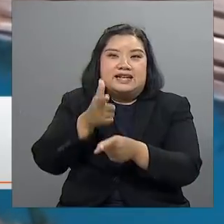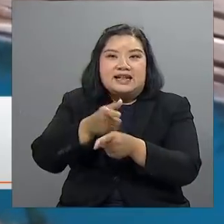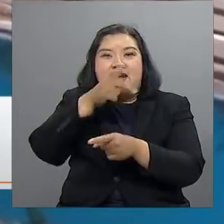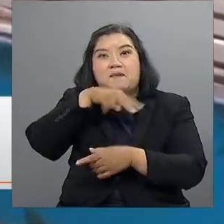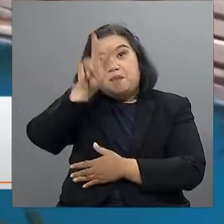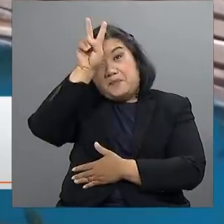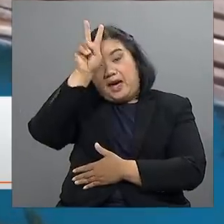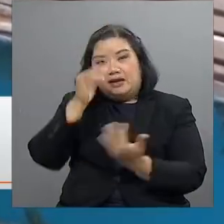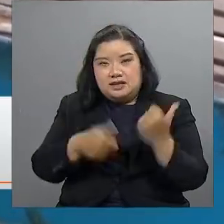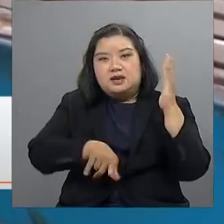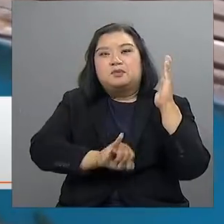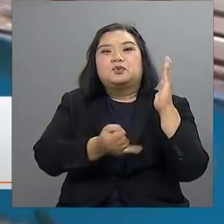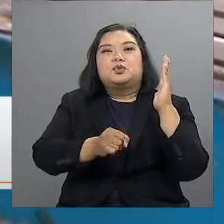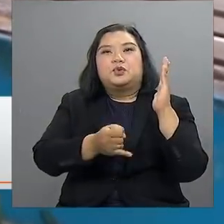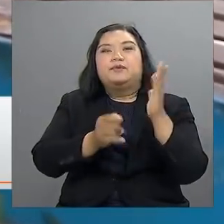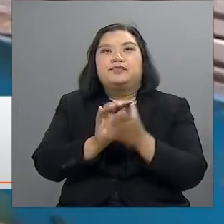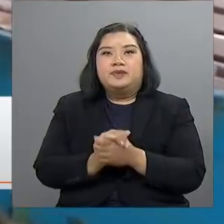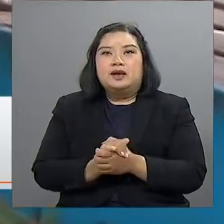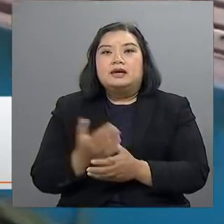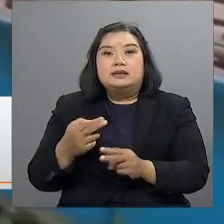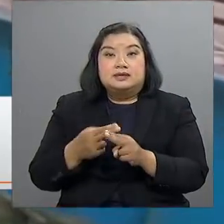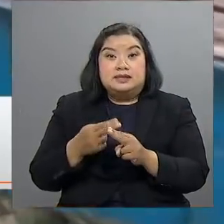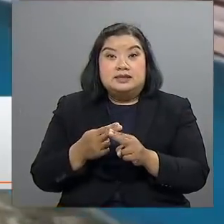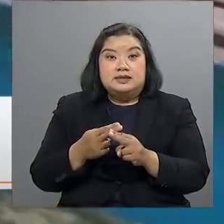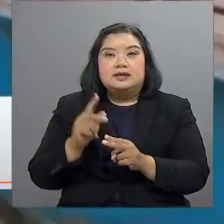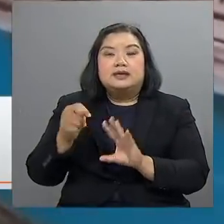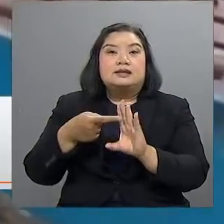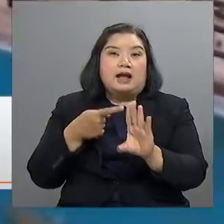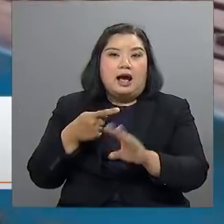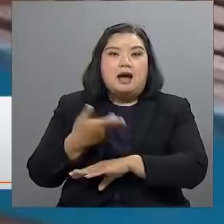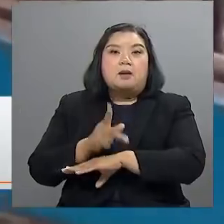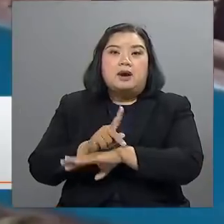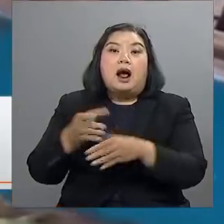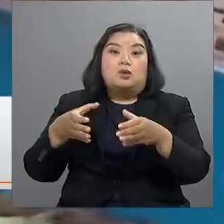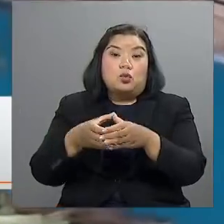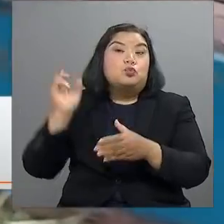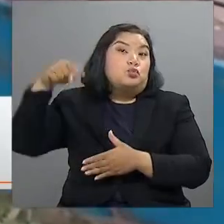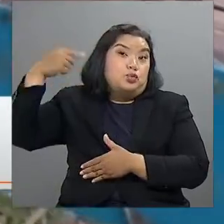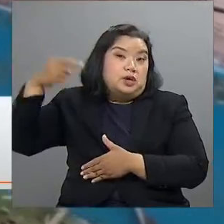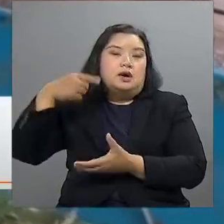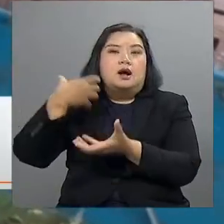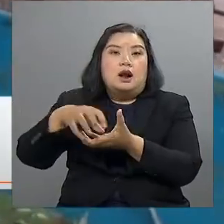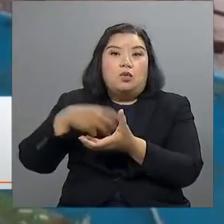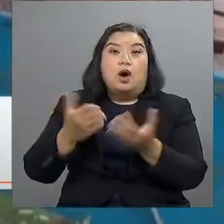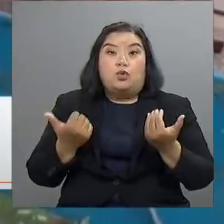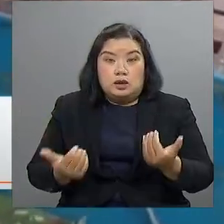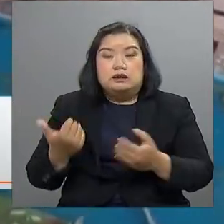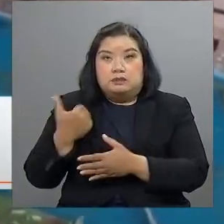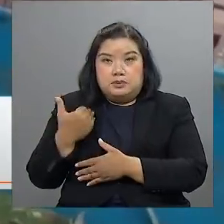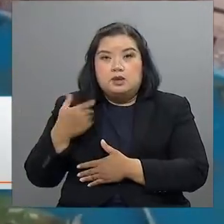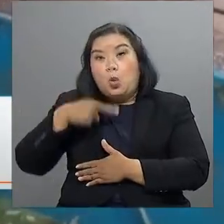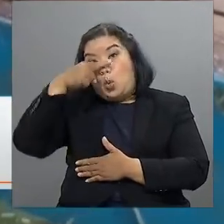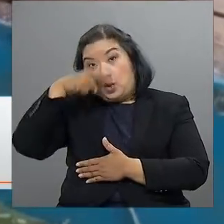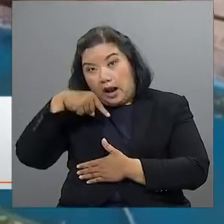บคีรีขันธ์ทางคุณเย็นตาแสงสว่างครับประธานกลุ่มพัฒนาบทบาทสตรีก็เล่าว่าปัจจุบันตลาดในประเทศและต่างประเทศ